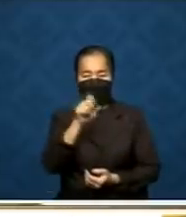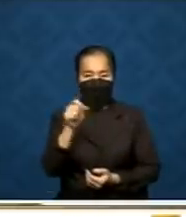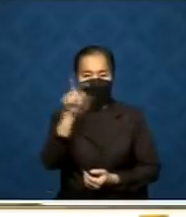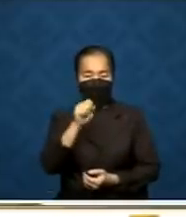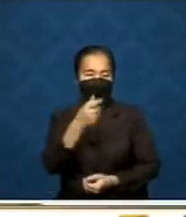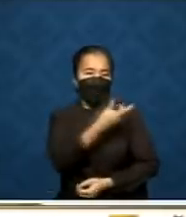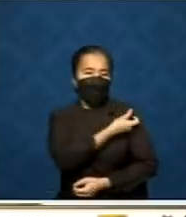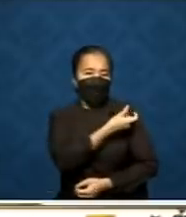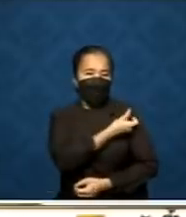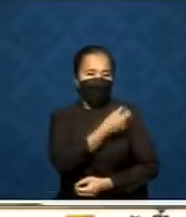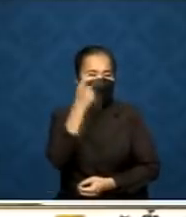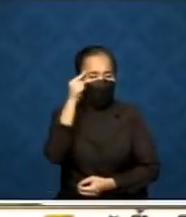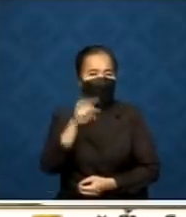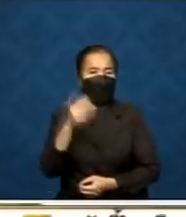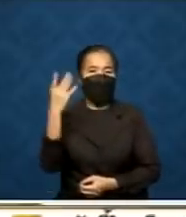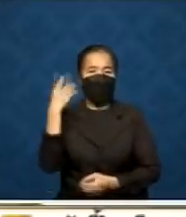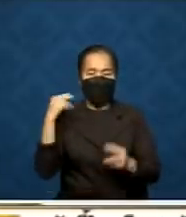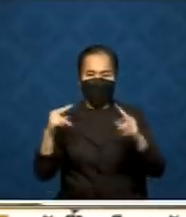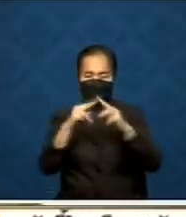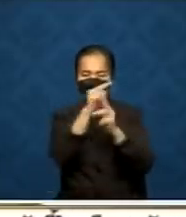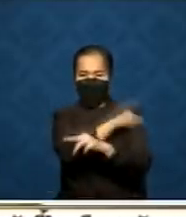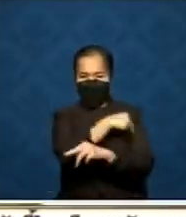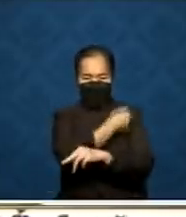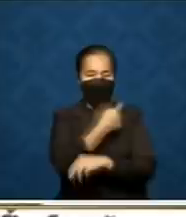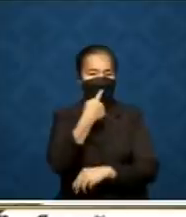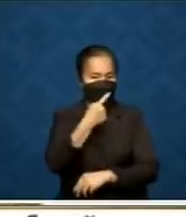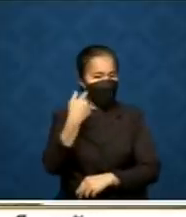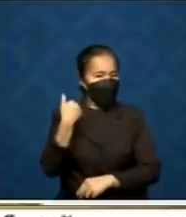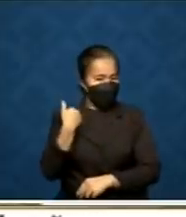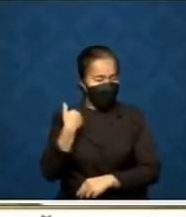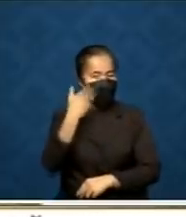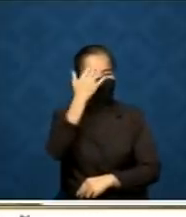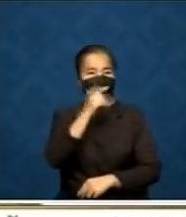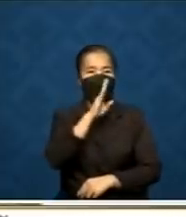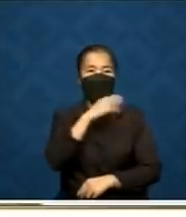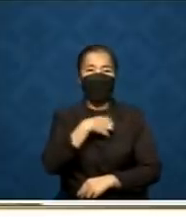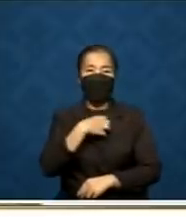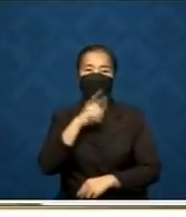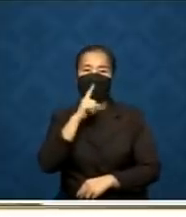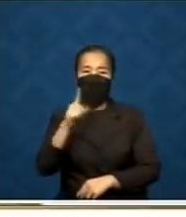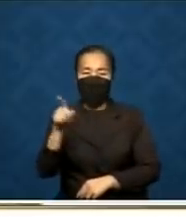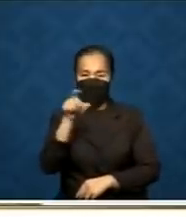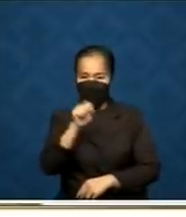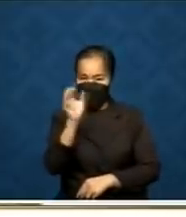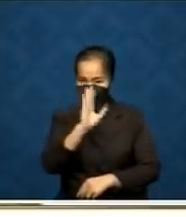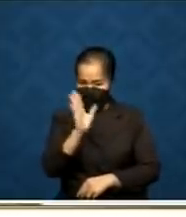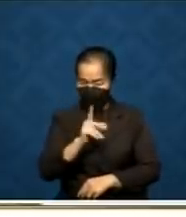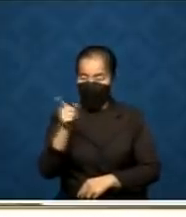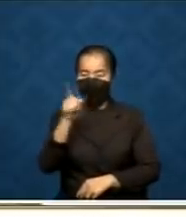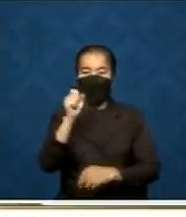จีนก็มีประเทศเมื่อวานแล้วที่แล้วสุขค่ะพูดถ้าจะว่าอะไรฉันแรกนึกนะเขาคือทีนะ